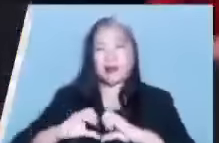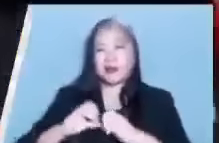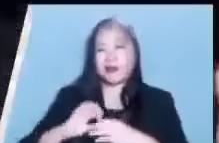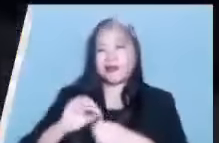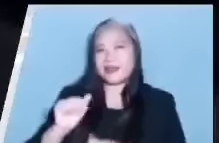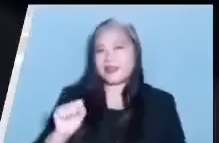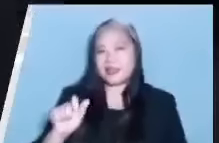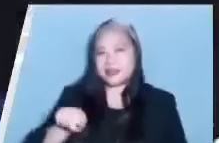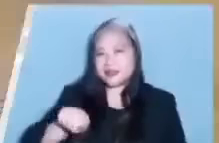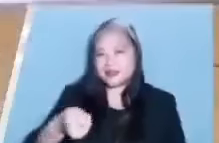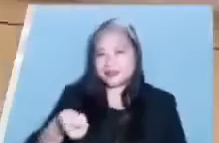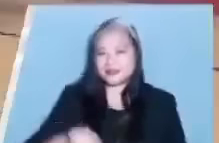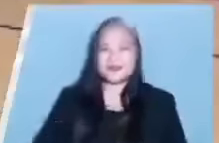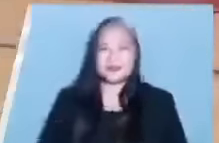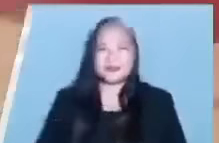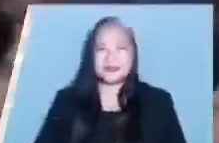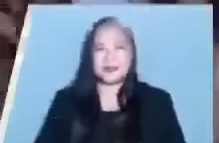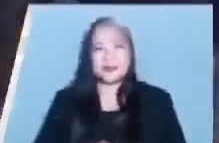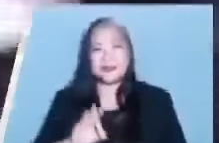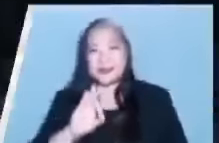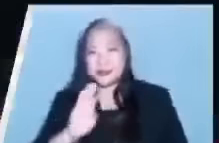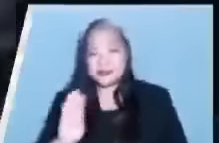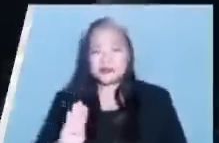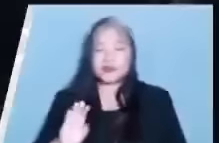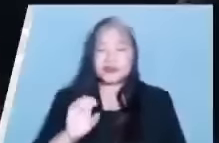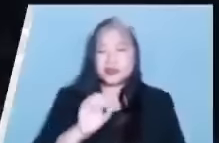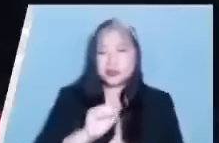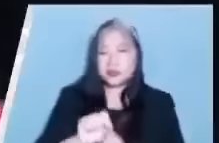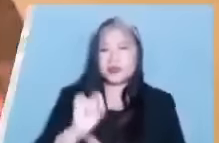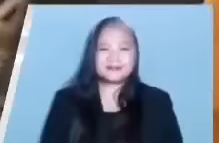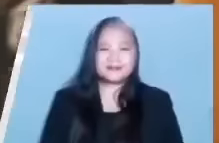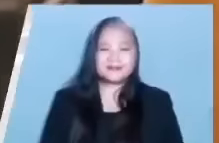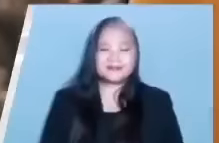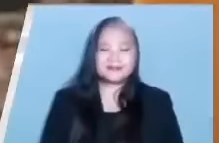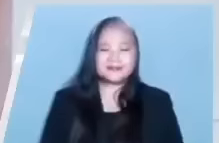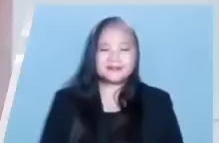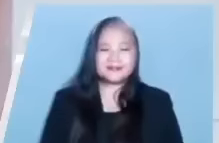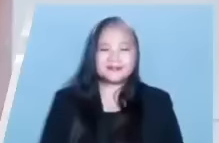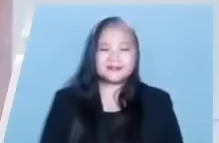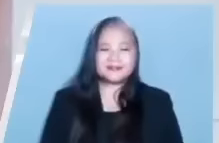sa social media pages ng NCAA Philippines at GMA Sports.